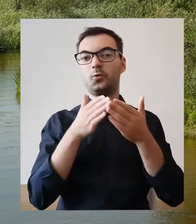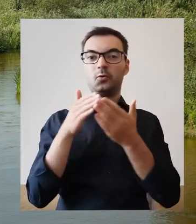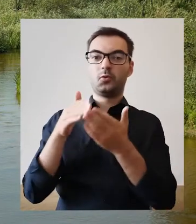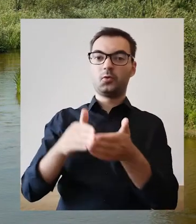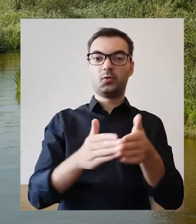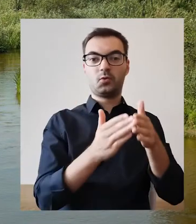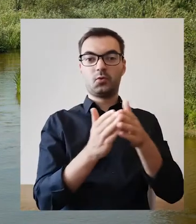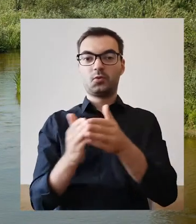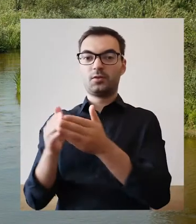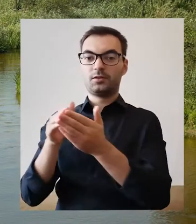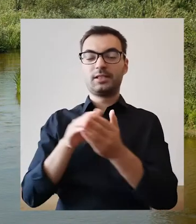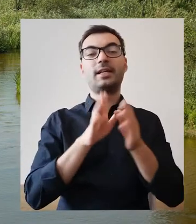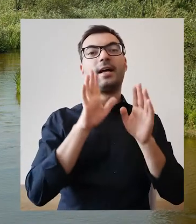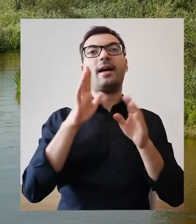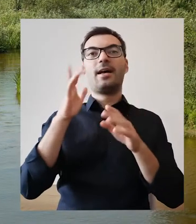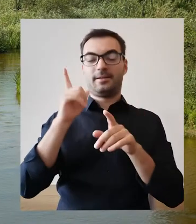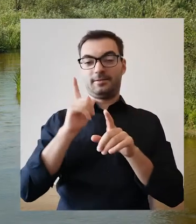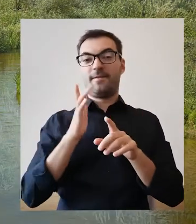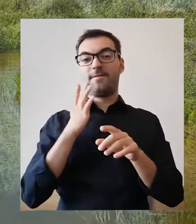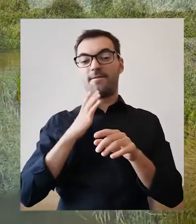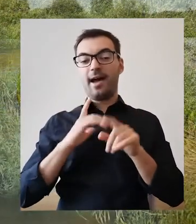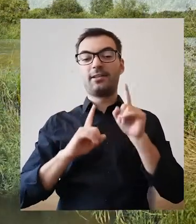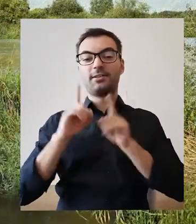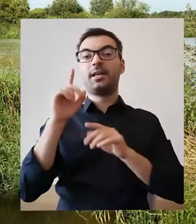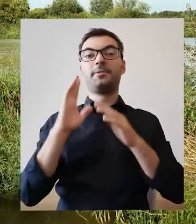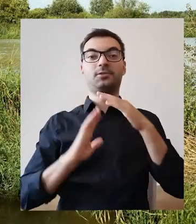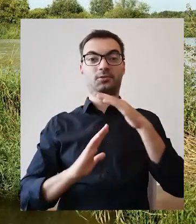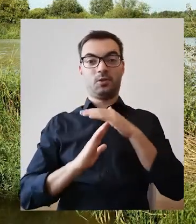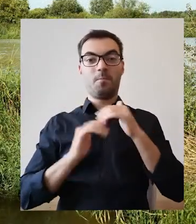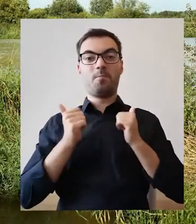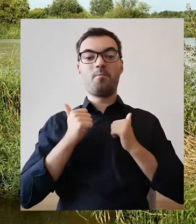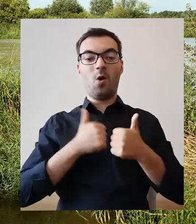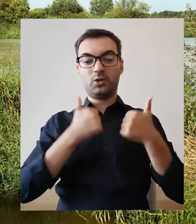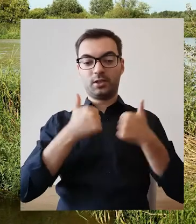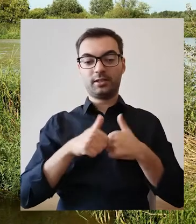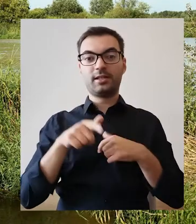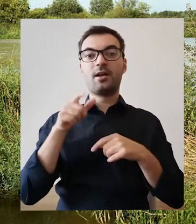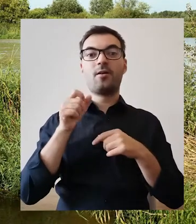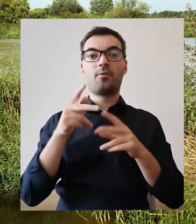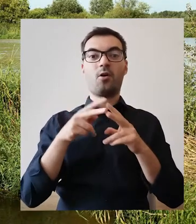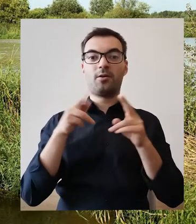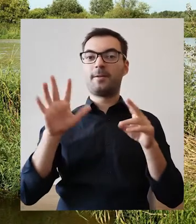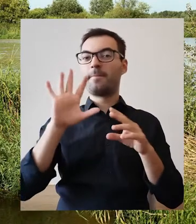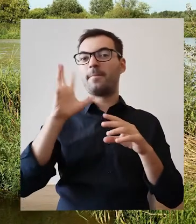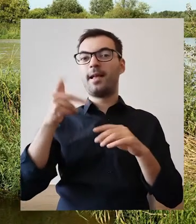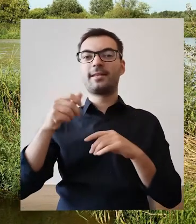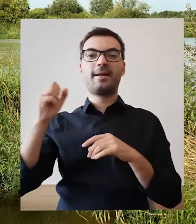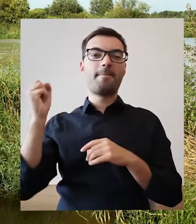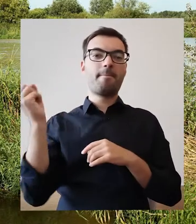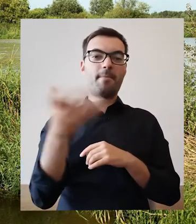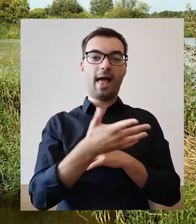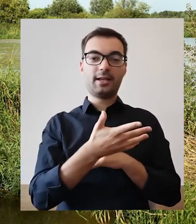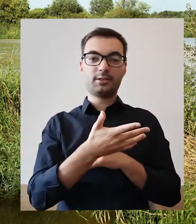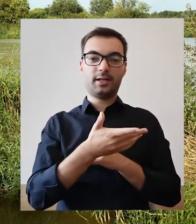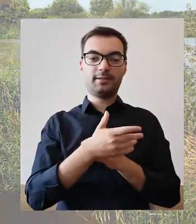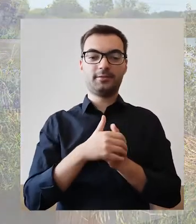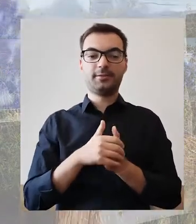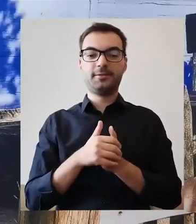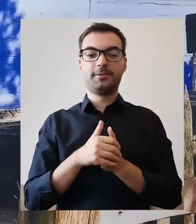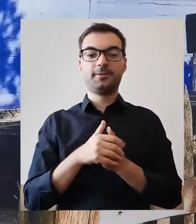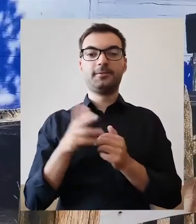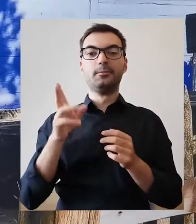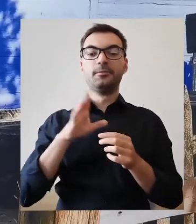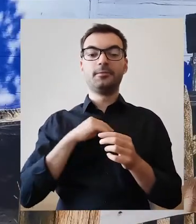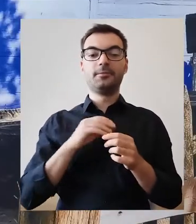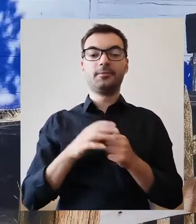czasami warto się zatrzymać bo to na tym odcinku można znaleźć piękne piaszczyste plaże można wyskoczyć